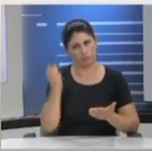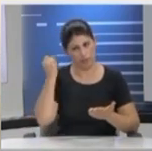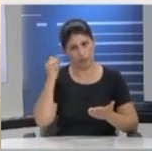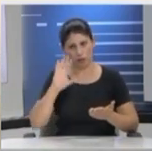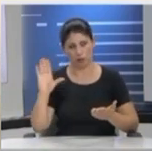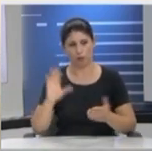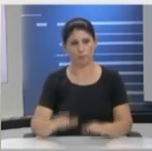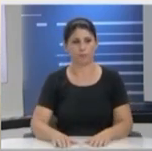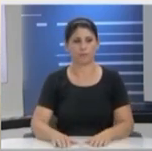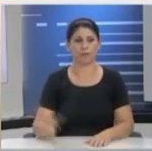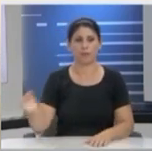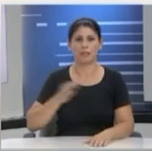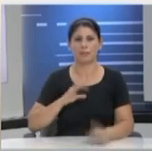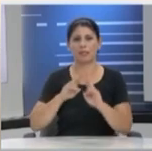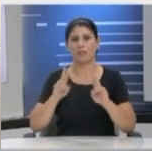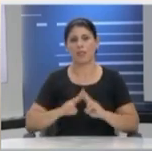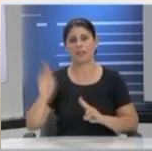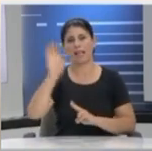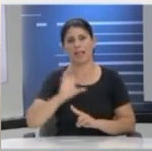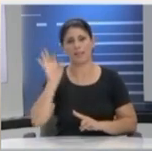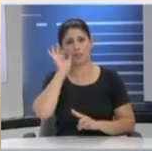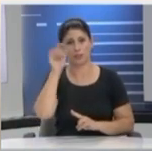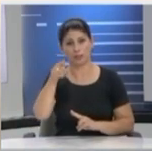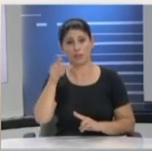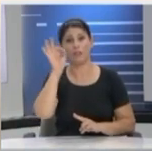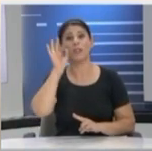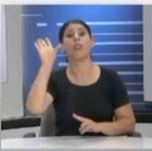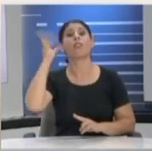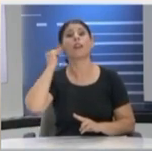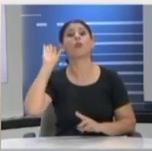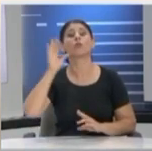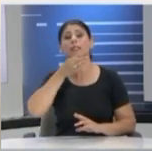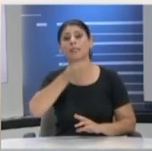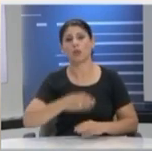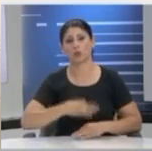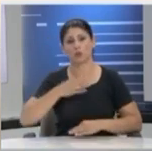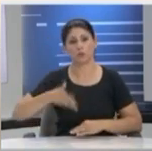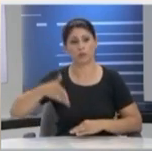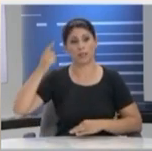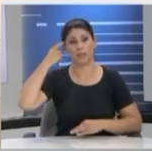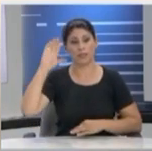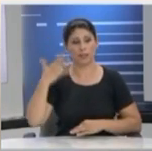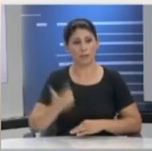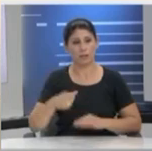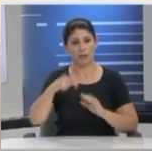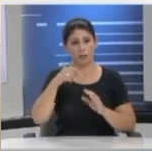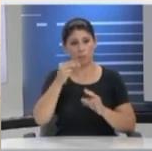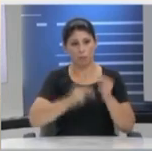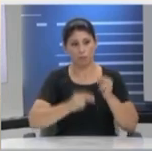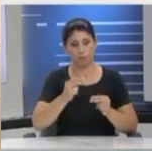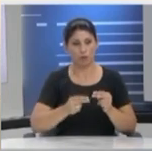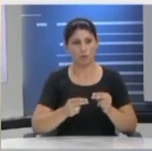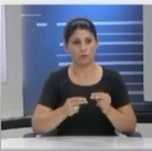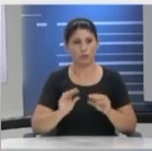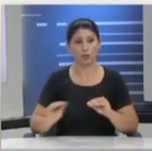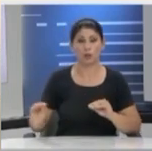αυτό. Είπατε για τη ΔΕΘ. Καλά, εσείς στη Θεσσαλονίκη δεν ακούτε τι λέει ο κ. Μητσοτάκης. Δεν ξέρετε ότι υπάρχει πρόβλημα με το που θα